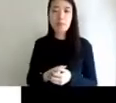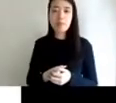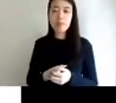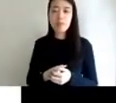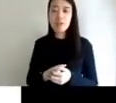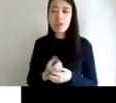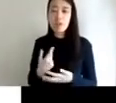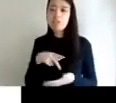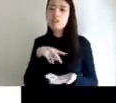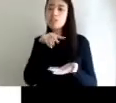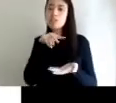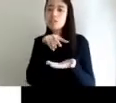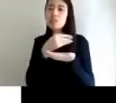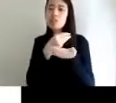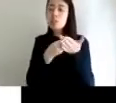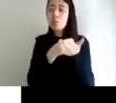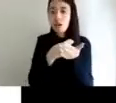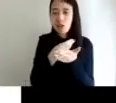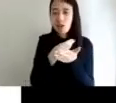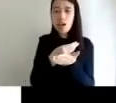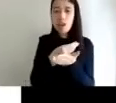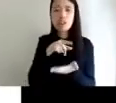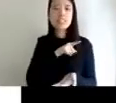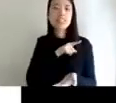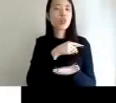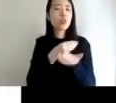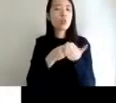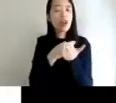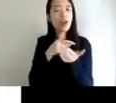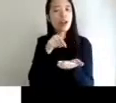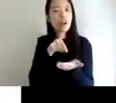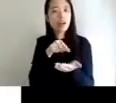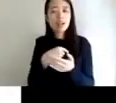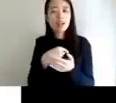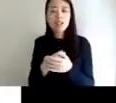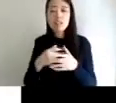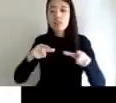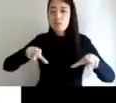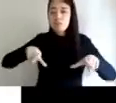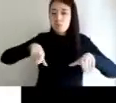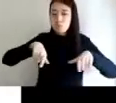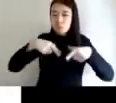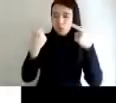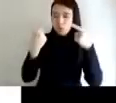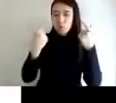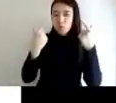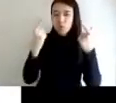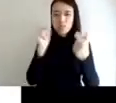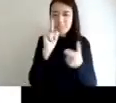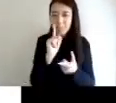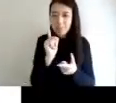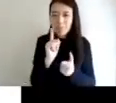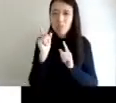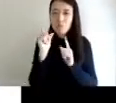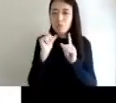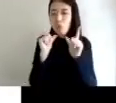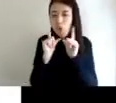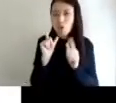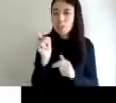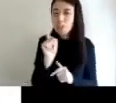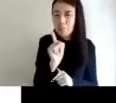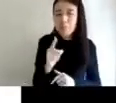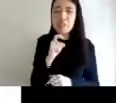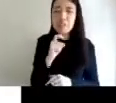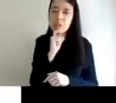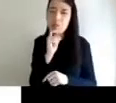啦。咁你畫嗰幅畫裡面嗰棵樹係點樣嘅咧？有啲咩部分